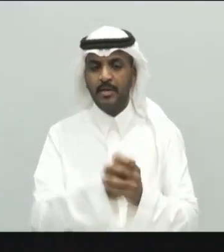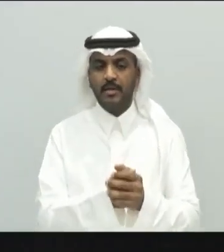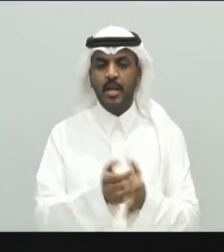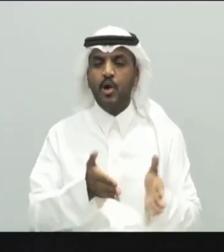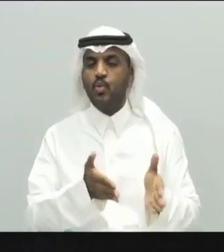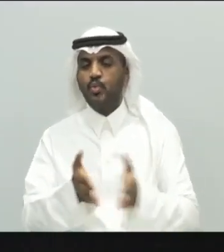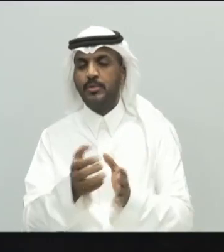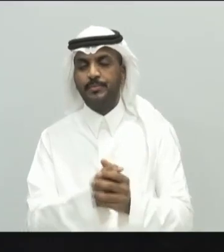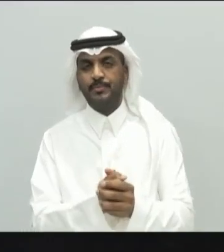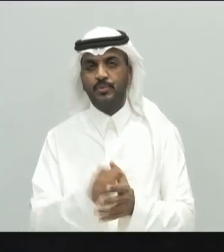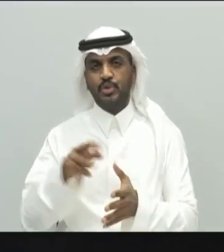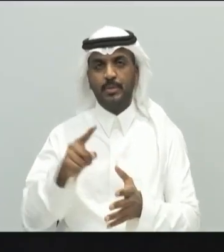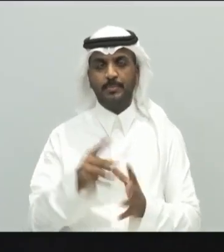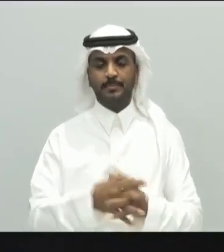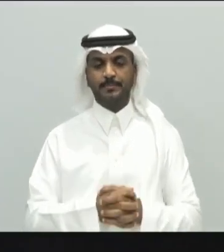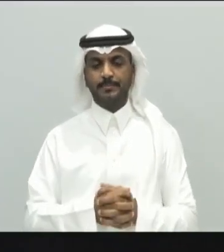للاوديه